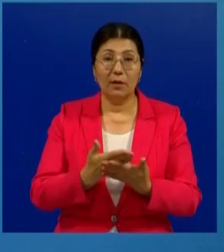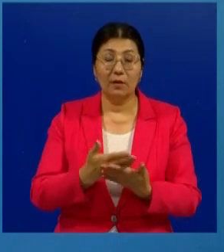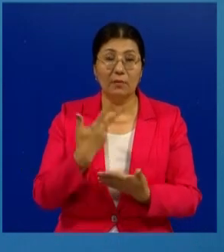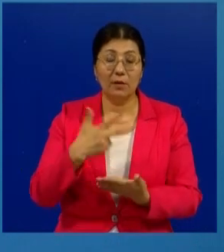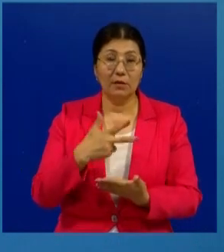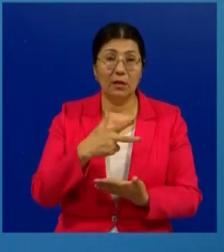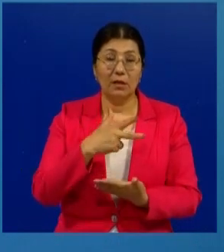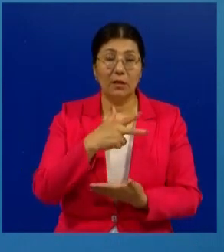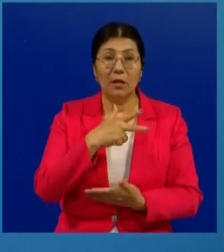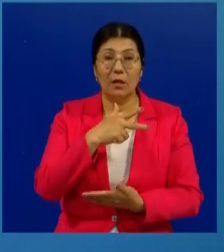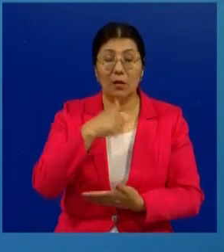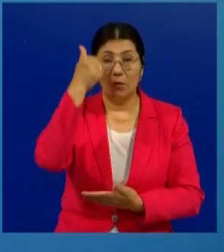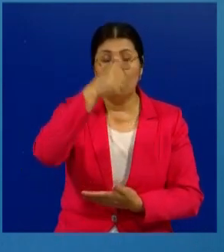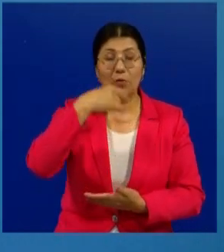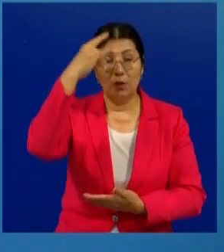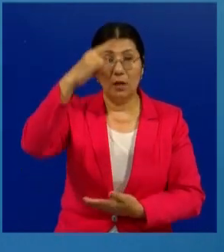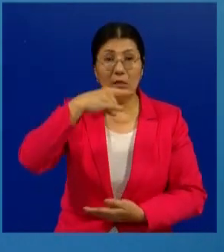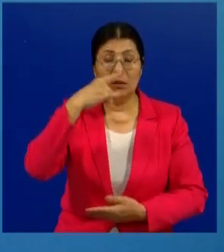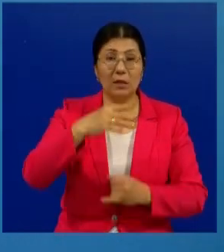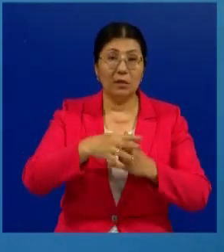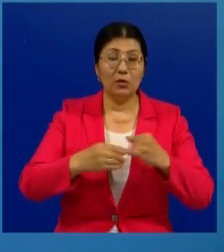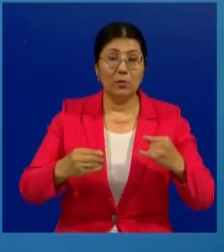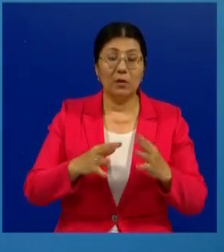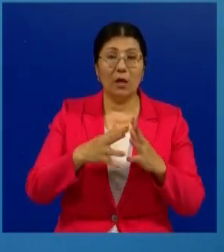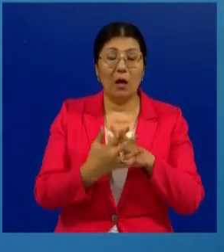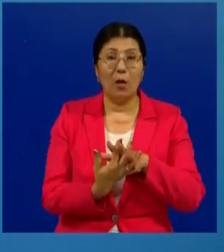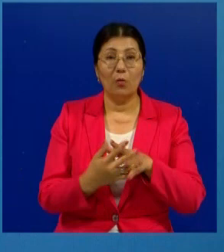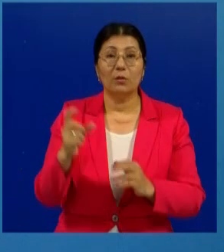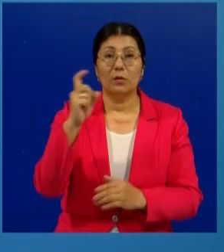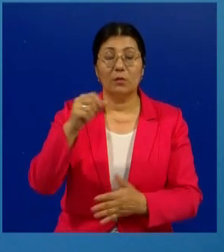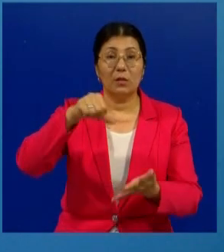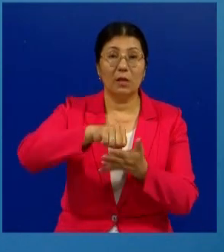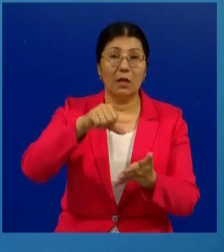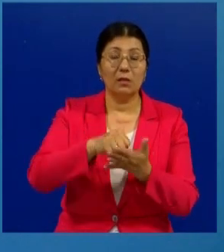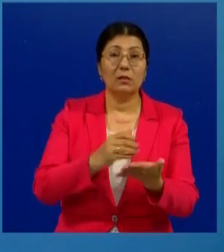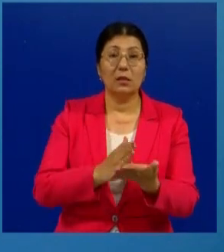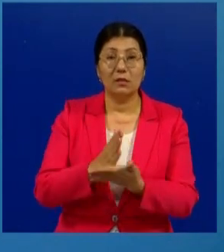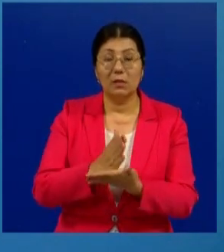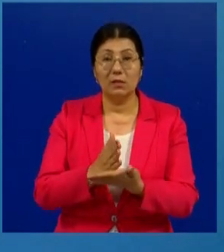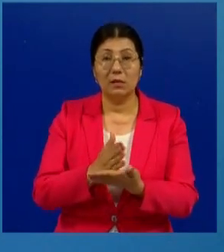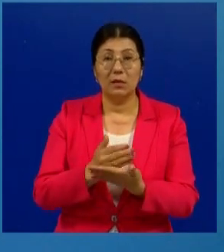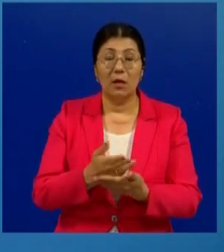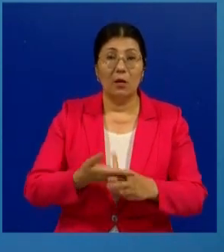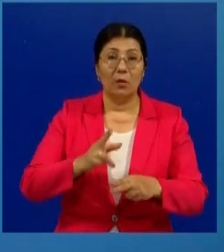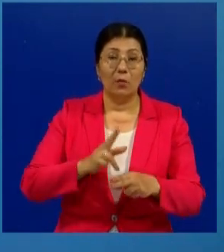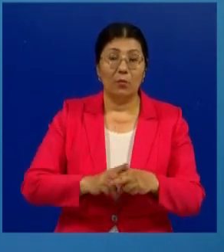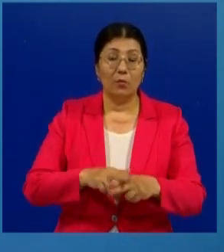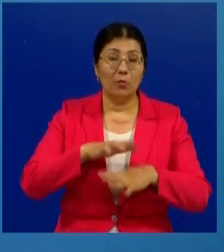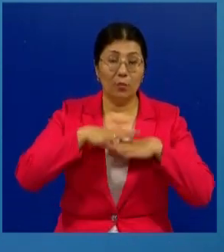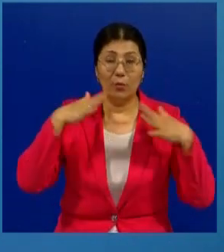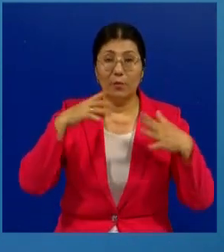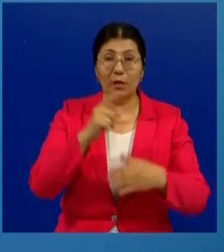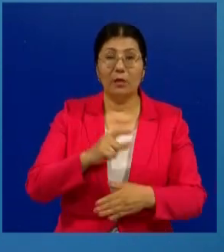жылдарындағы Қазақстан территориясында жүргізілген мына ауыл шаруашылығына қатысты саясат кезеңінде, яғни осы науқан кезінде көптеген